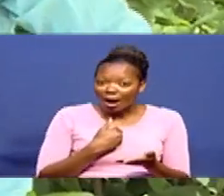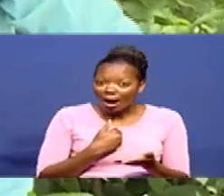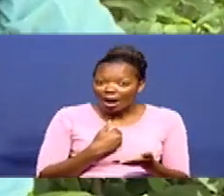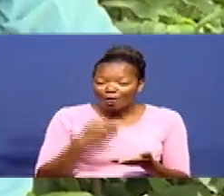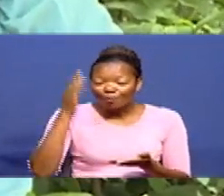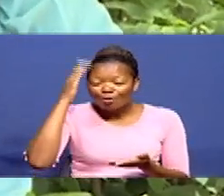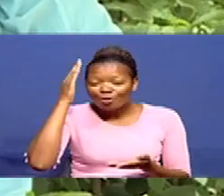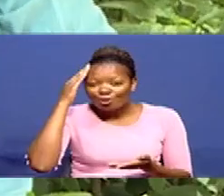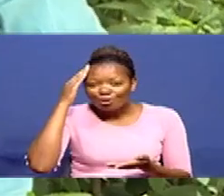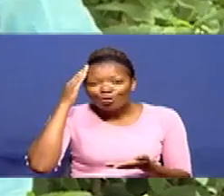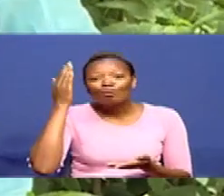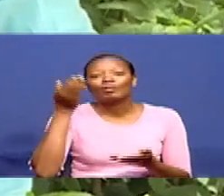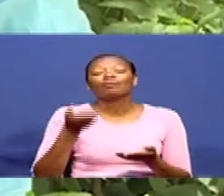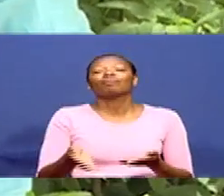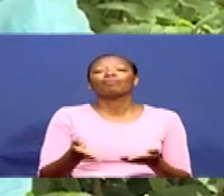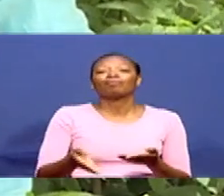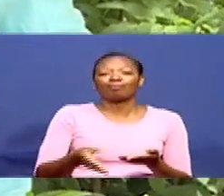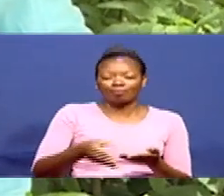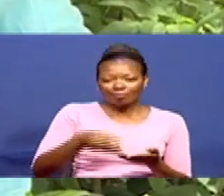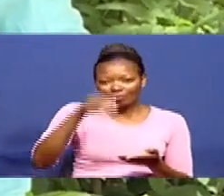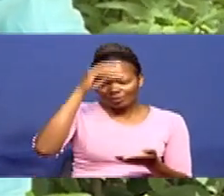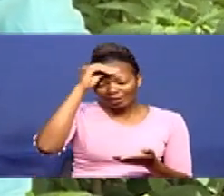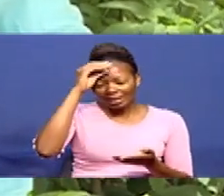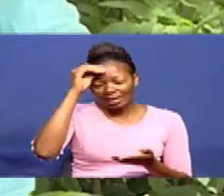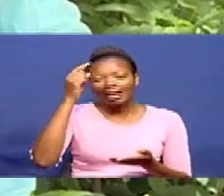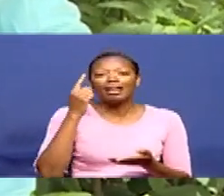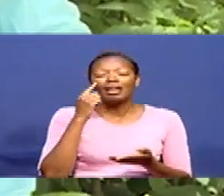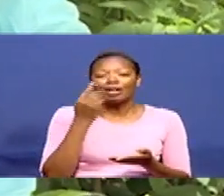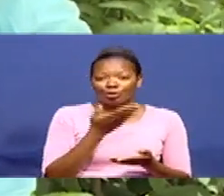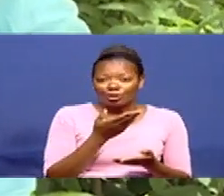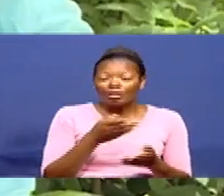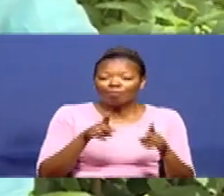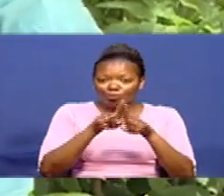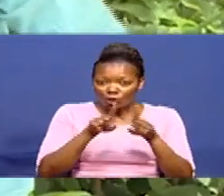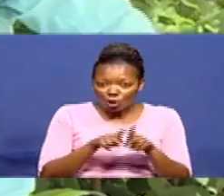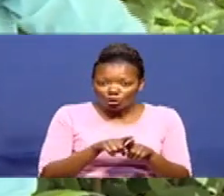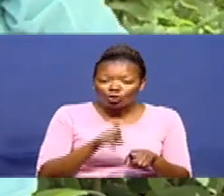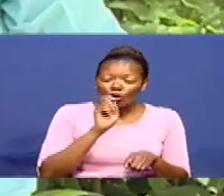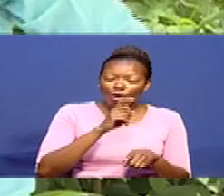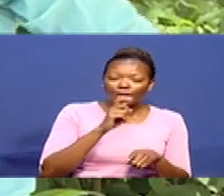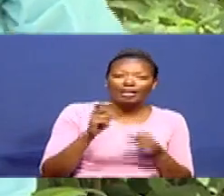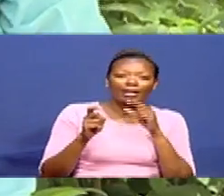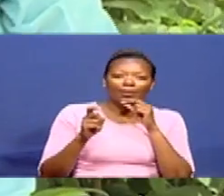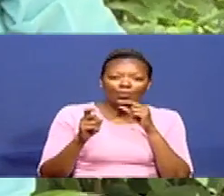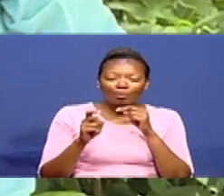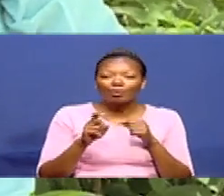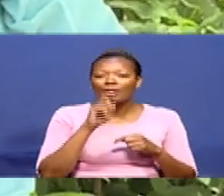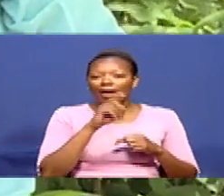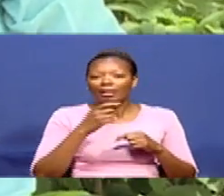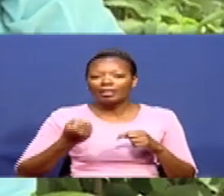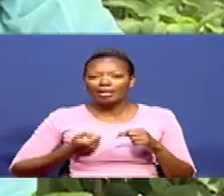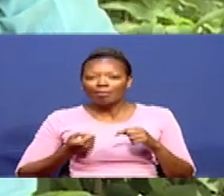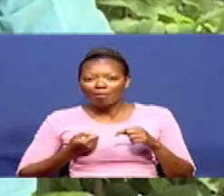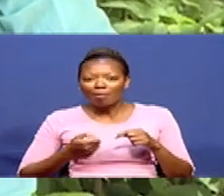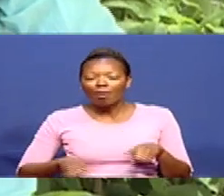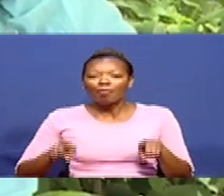wa mayai. Pia kuna utaratibu wa kumfuga kuku wa kiume na kuku wa kike. Nazungumzia nini?